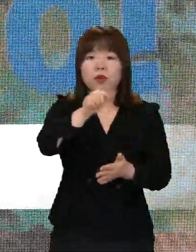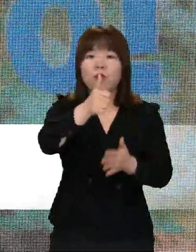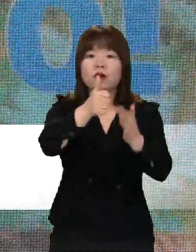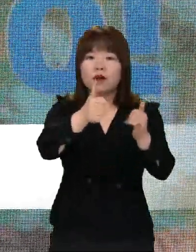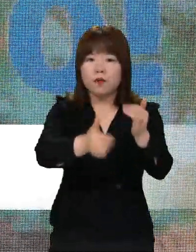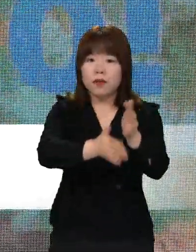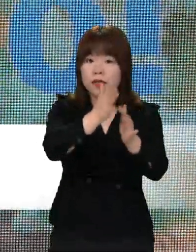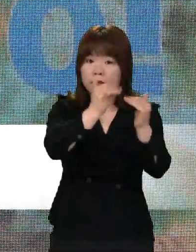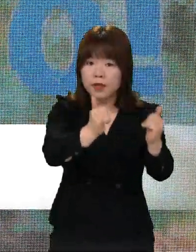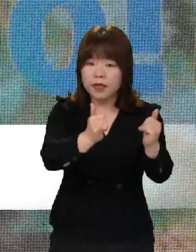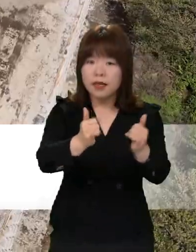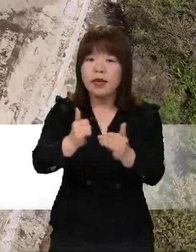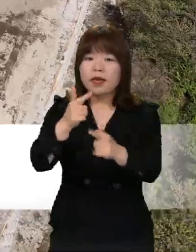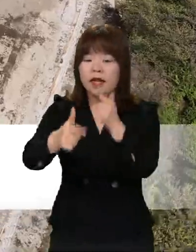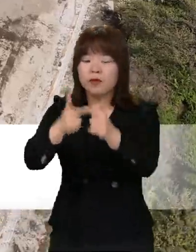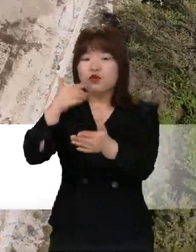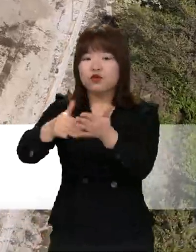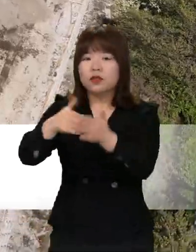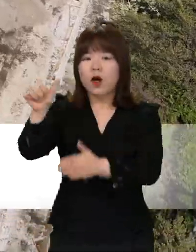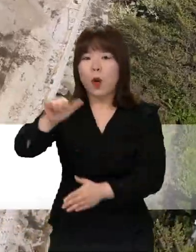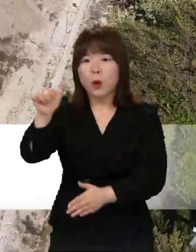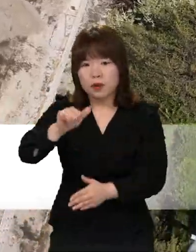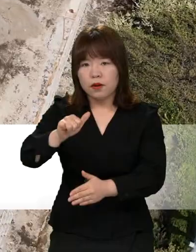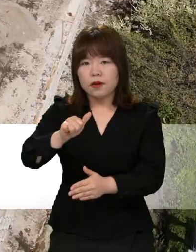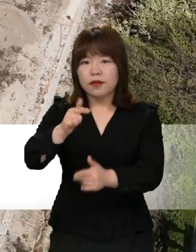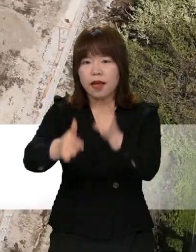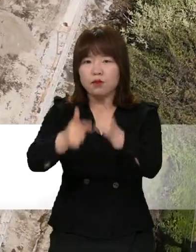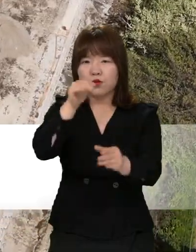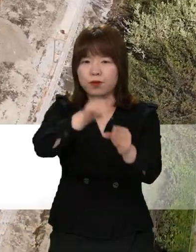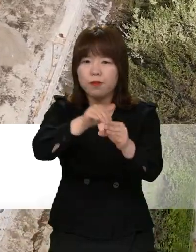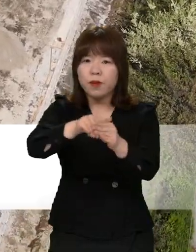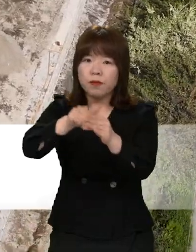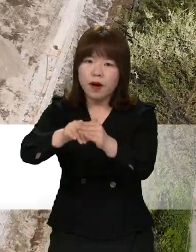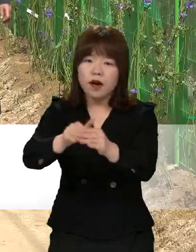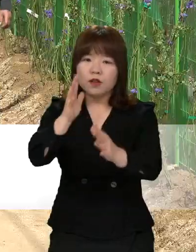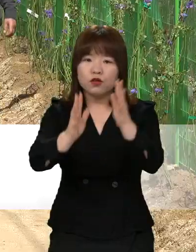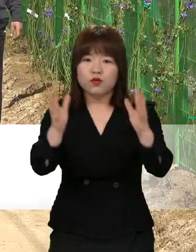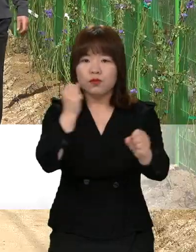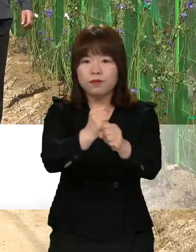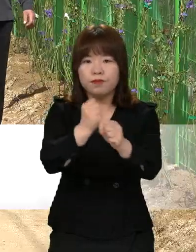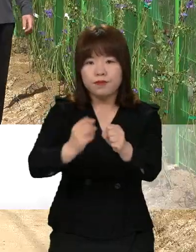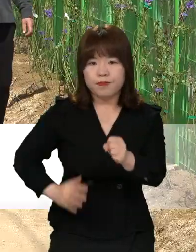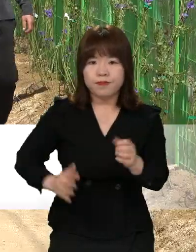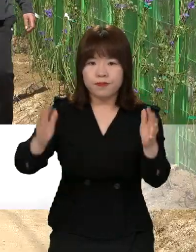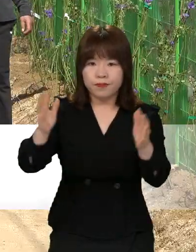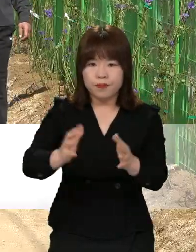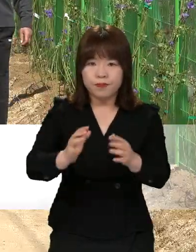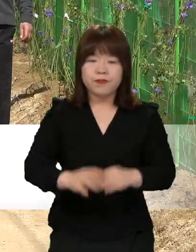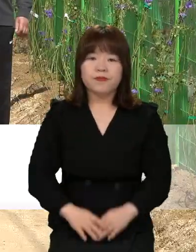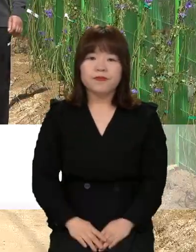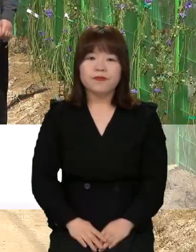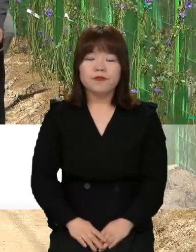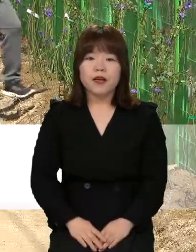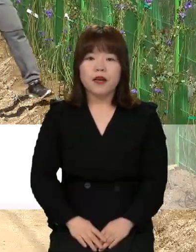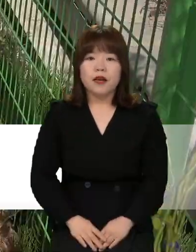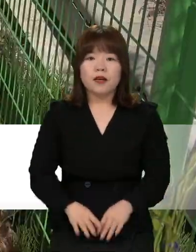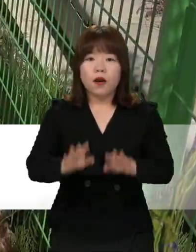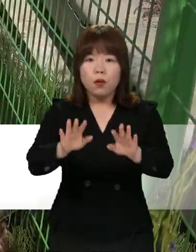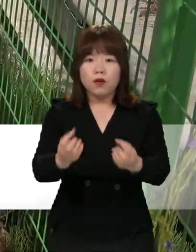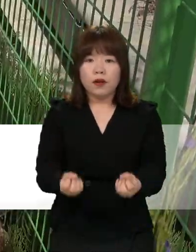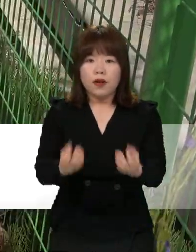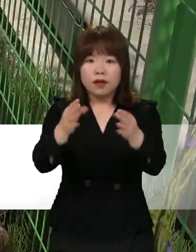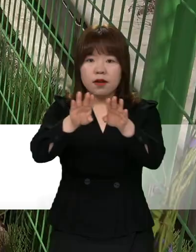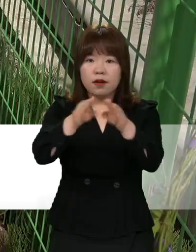1,500여 명의 시민이 5천여 본의 수목을 함께 심으며 희망숲 조성에 힘을 보탰습니다. 이날 나무